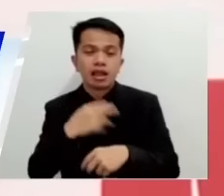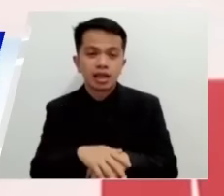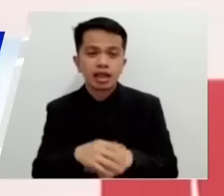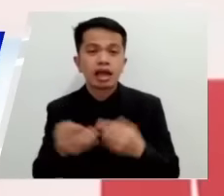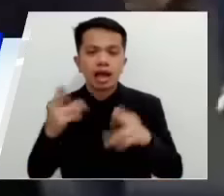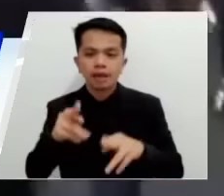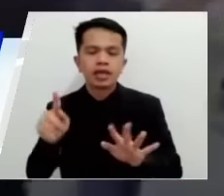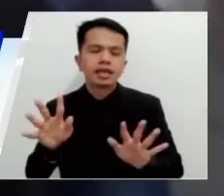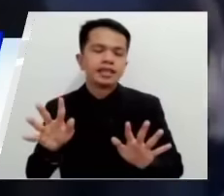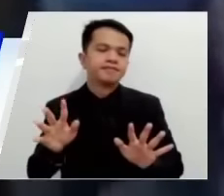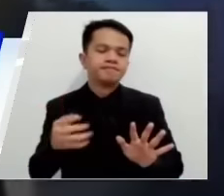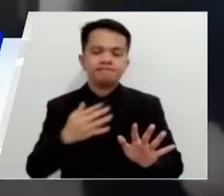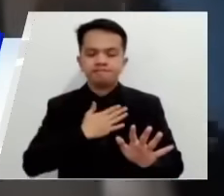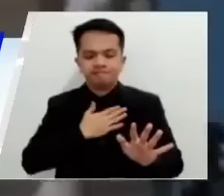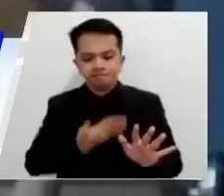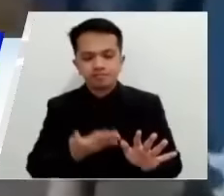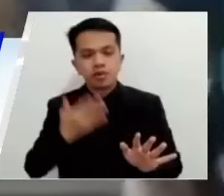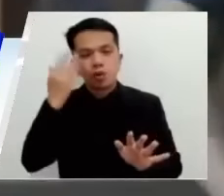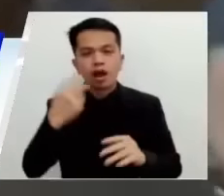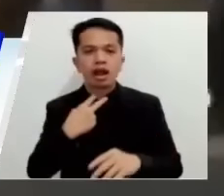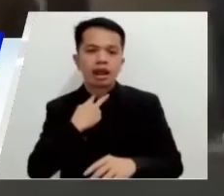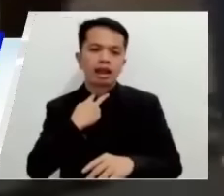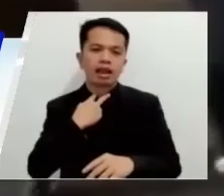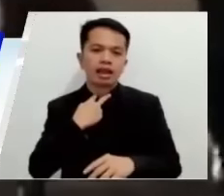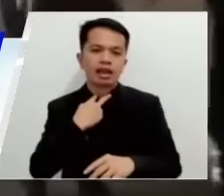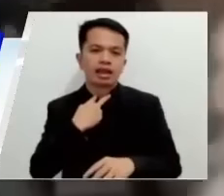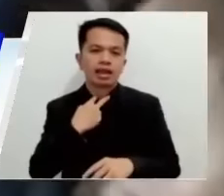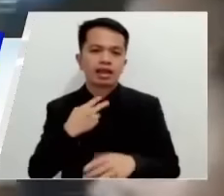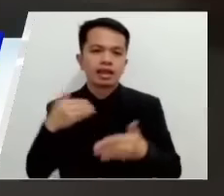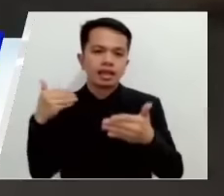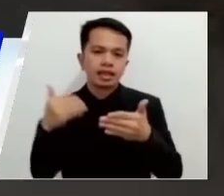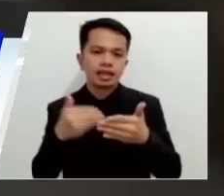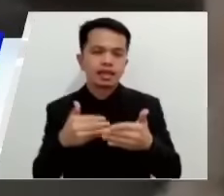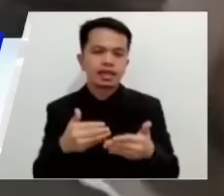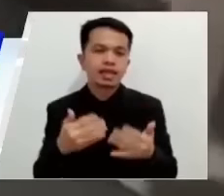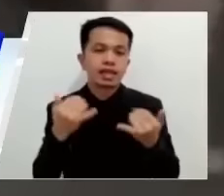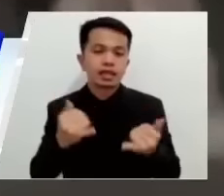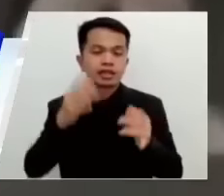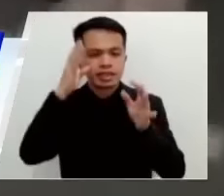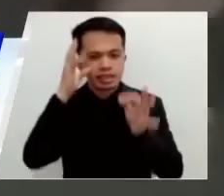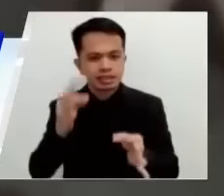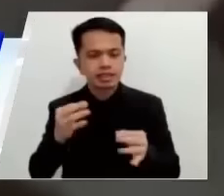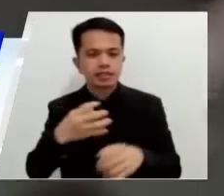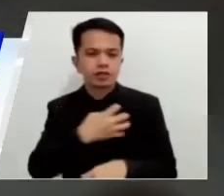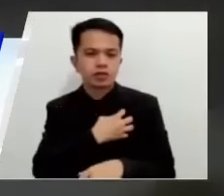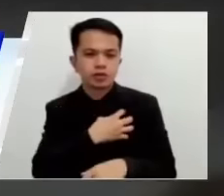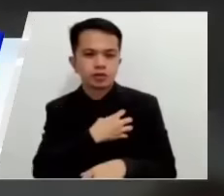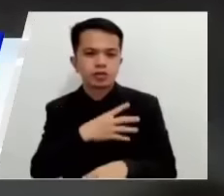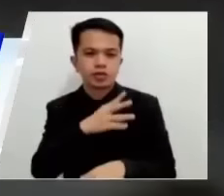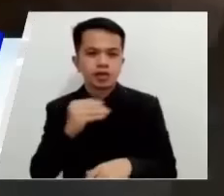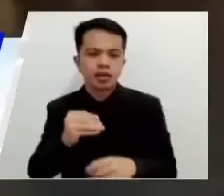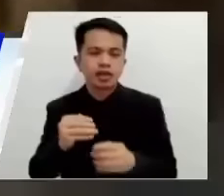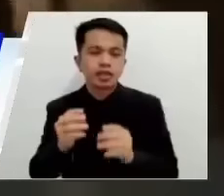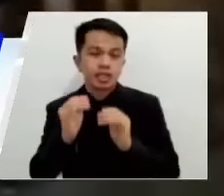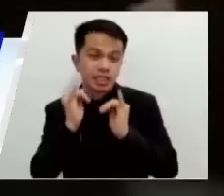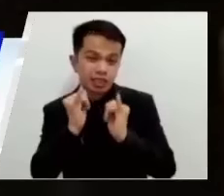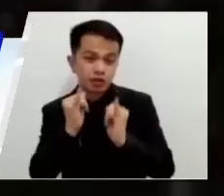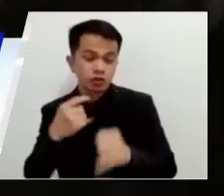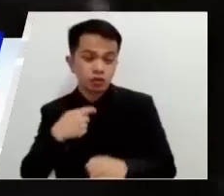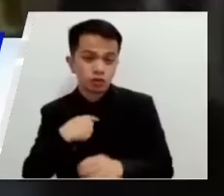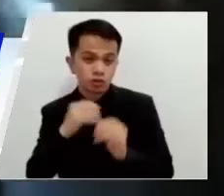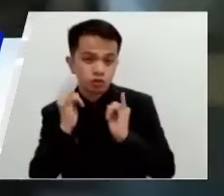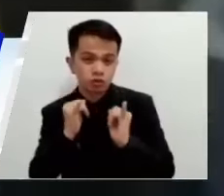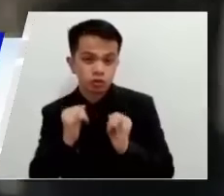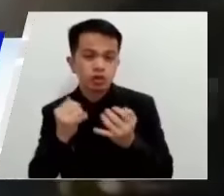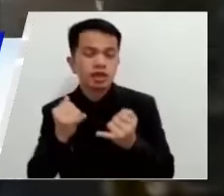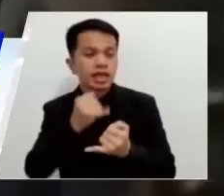lumabas dahil malapit na ang pulis sa kanya. Desidido ang ating mga pulis at ang instruction ko sa kanila, etong last time,